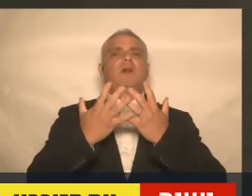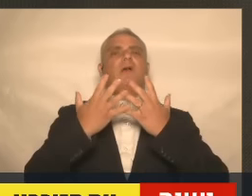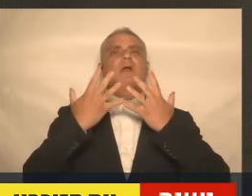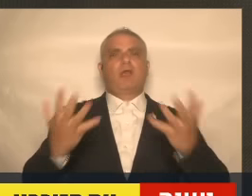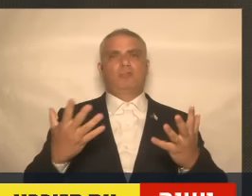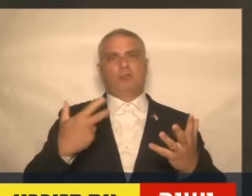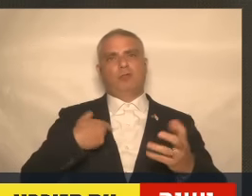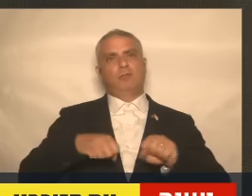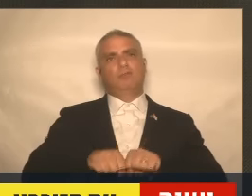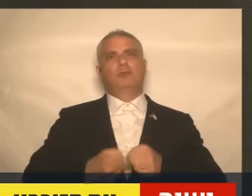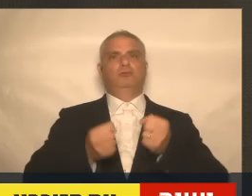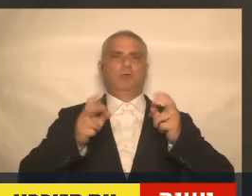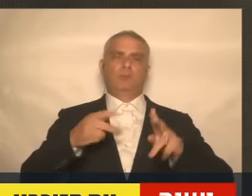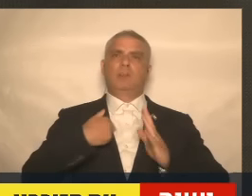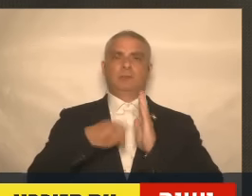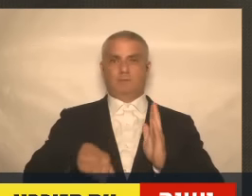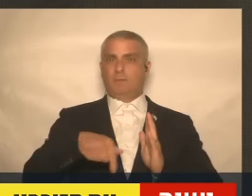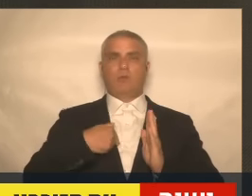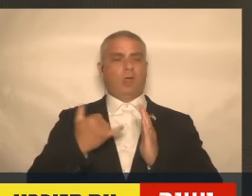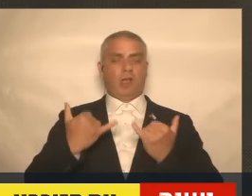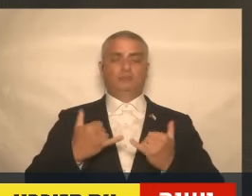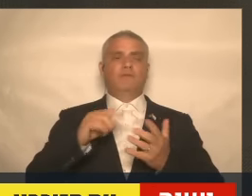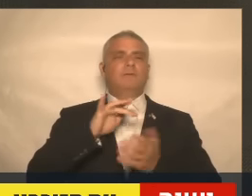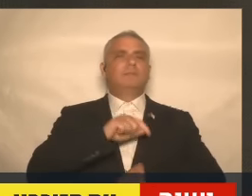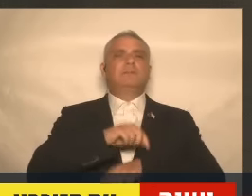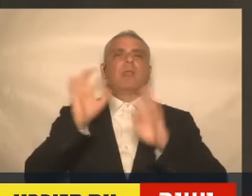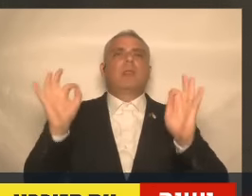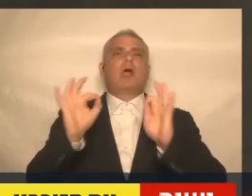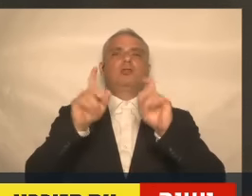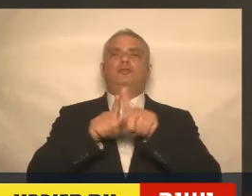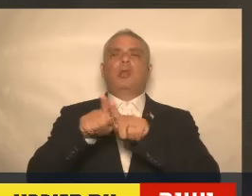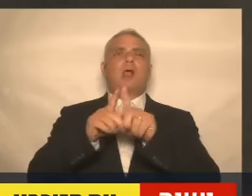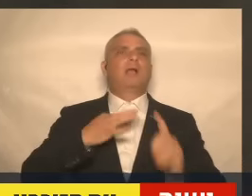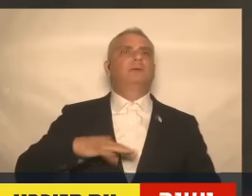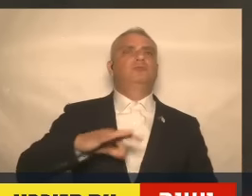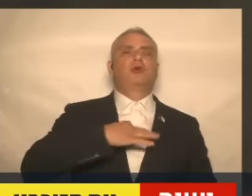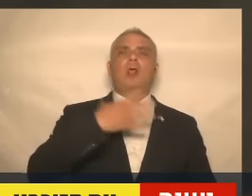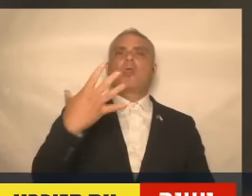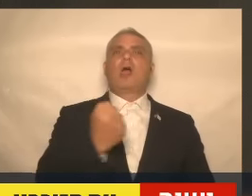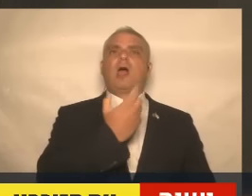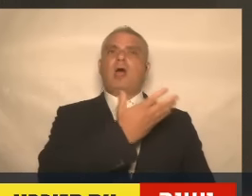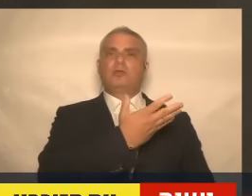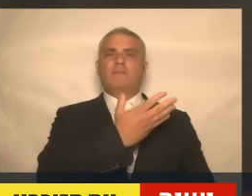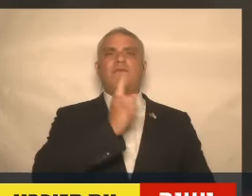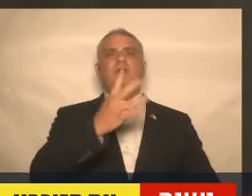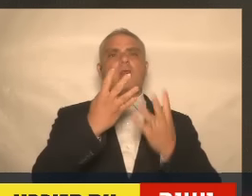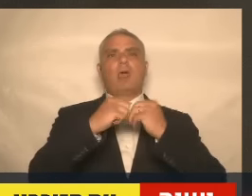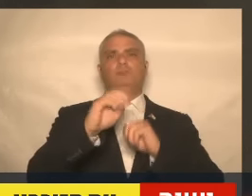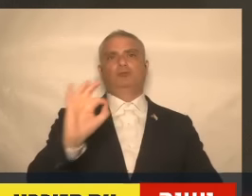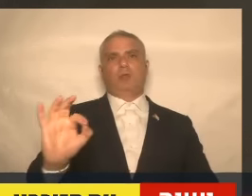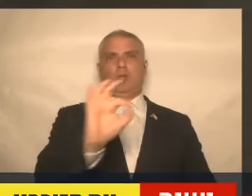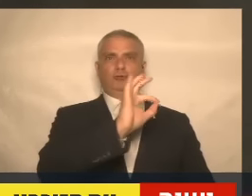הושברנו. אני פונה מכאן ברגע הקדוש הזה אל אחיותינו ואחינו החטופים ואל